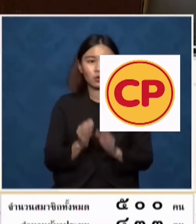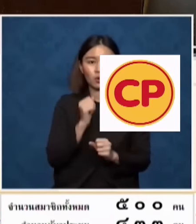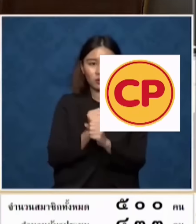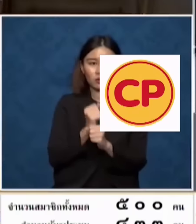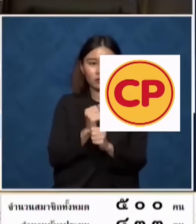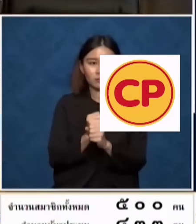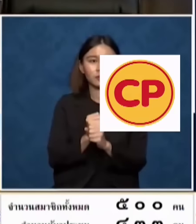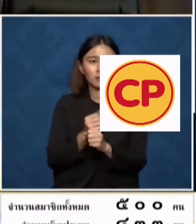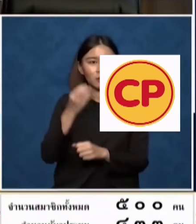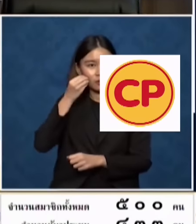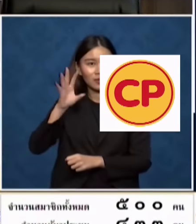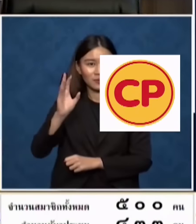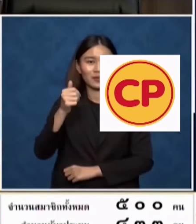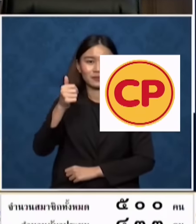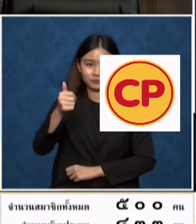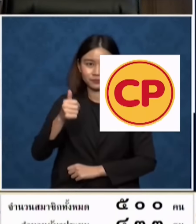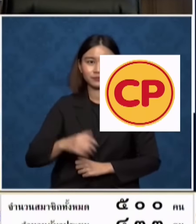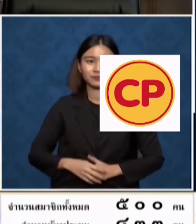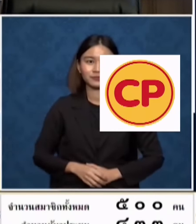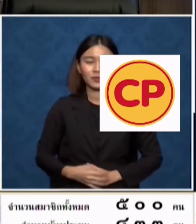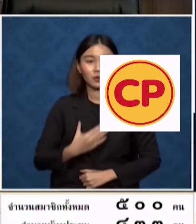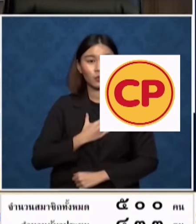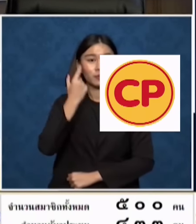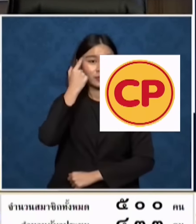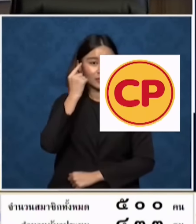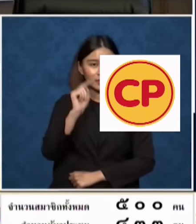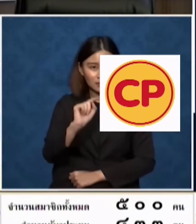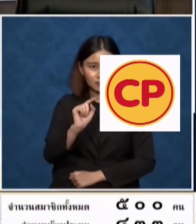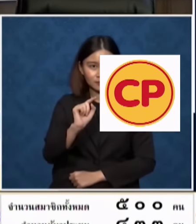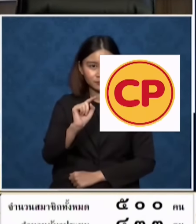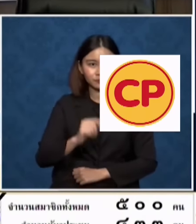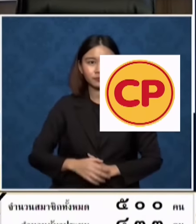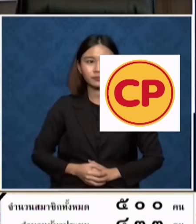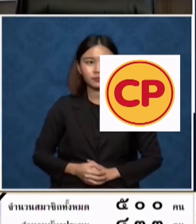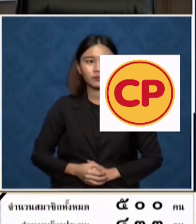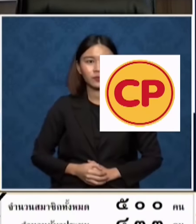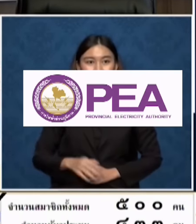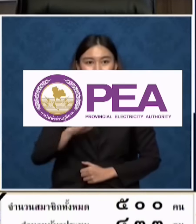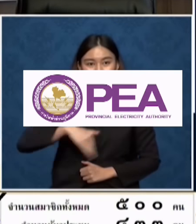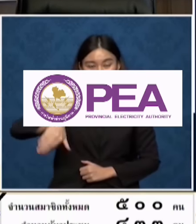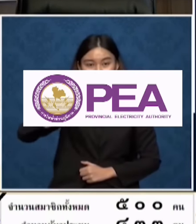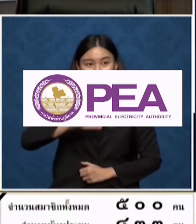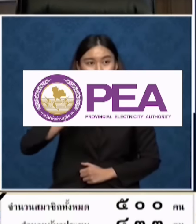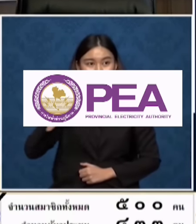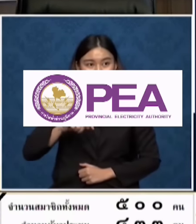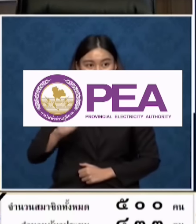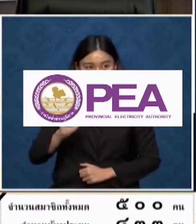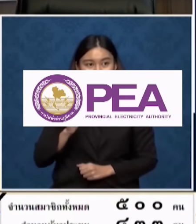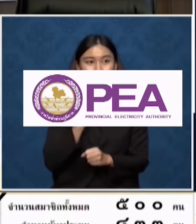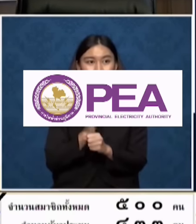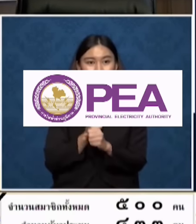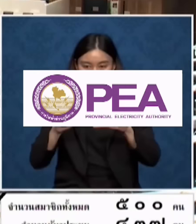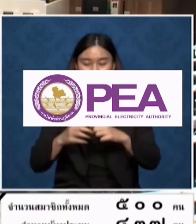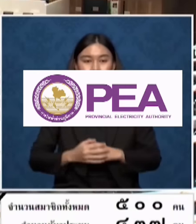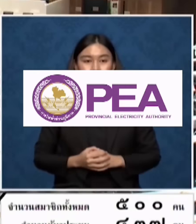ที่ก็เอากลับบ้านได้นะครับผมคิดว่ามันเป็นเรื่องที่เราจะต้องทำอย่าง